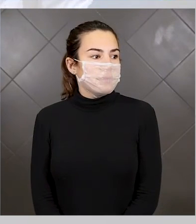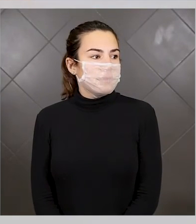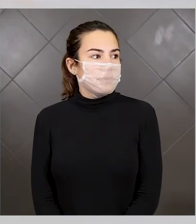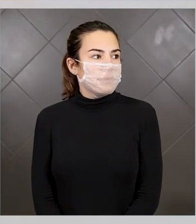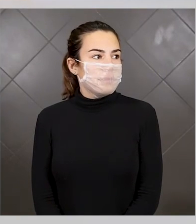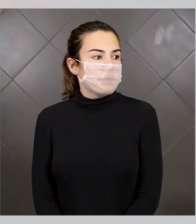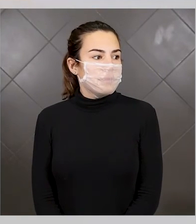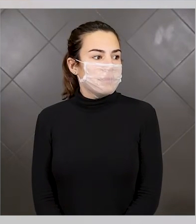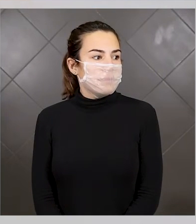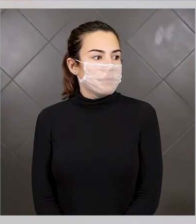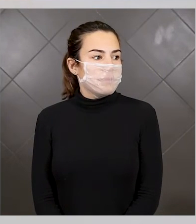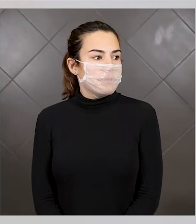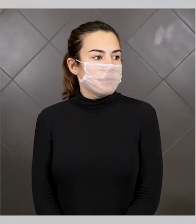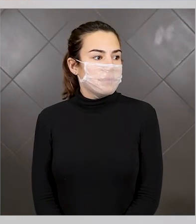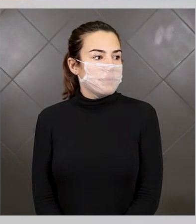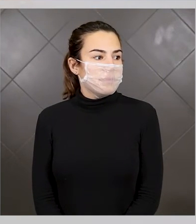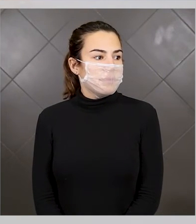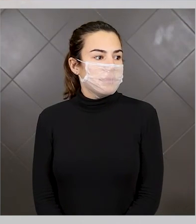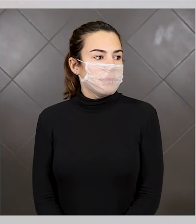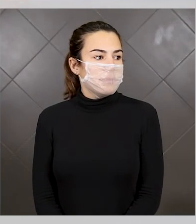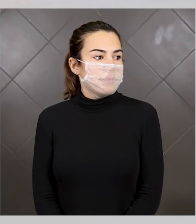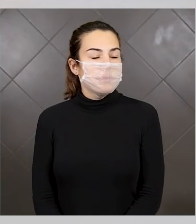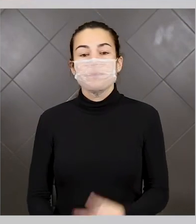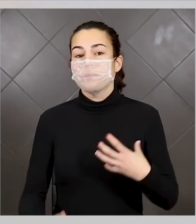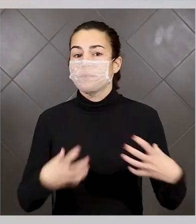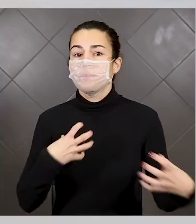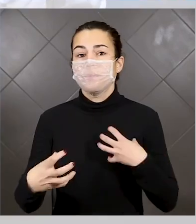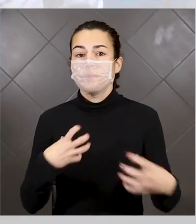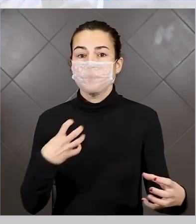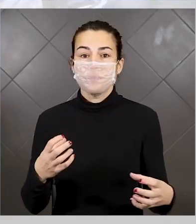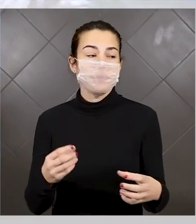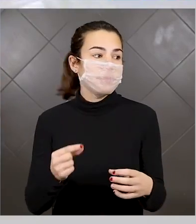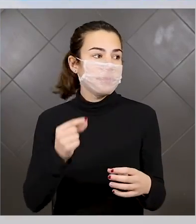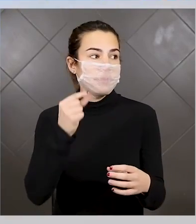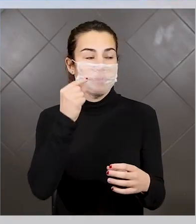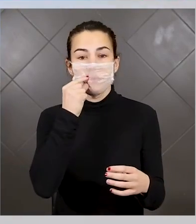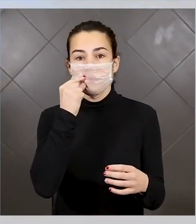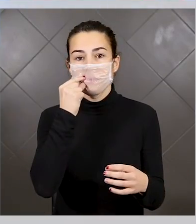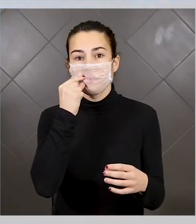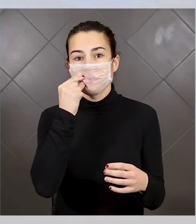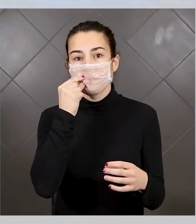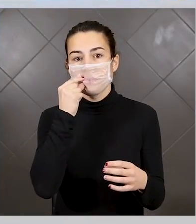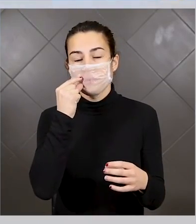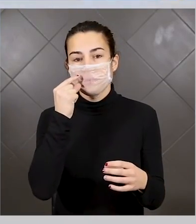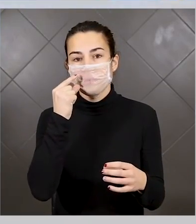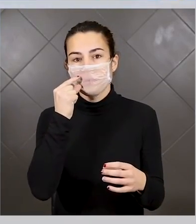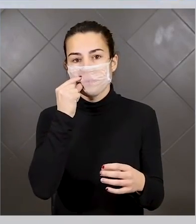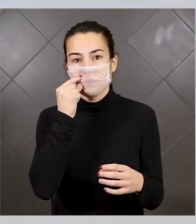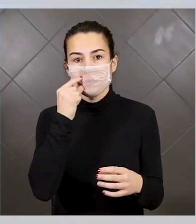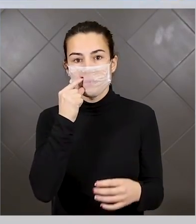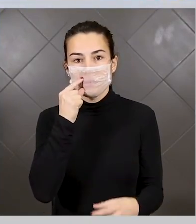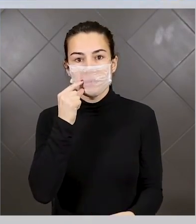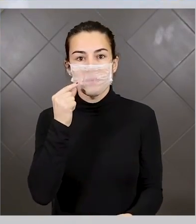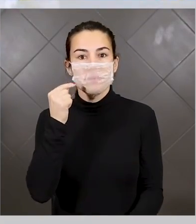de l'escuradents, el que fem és li posem una malla en pell, que és el